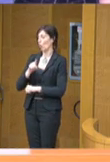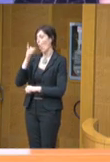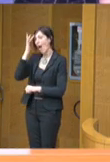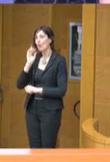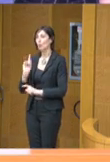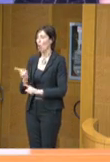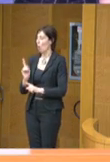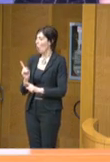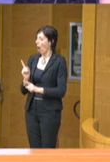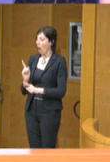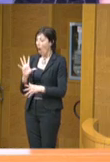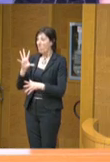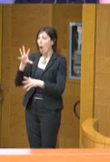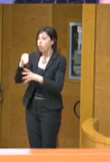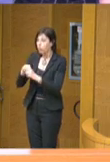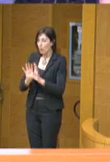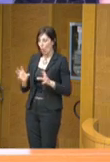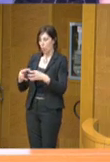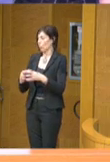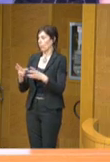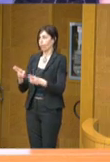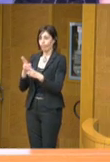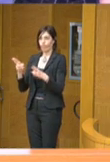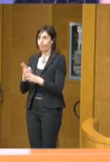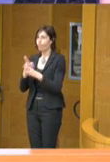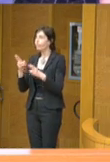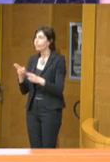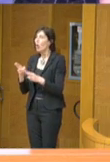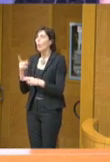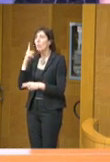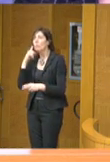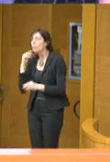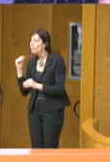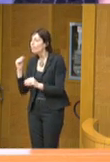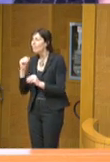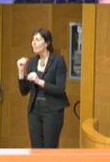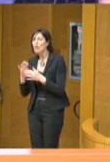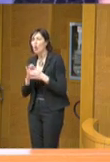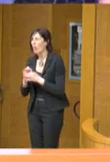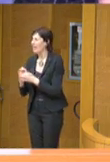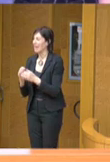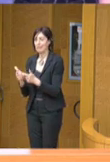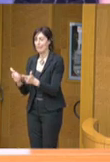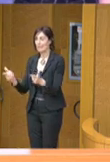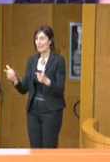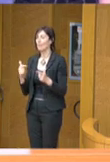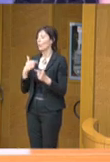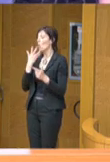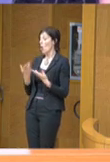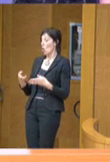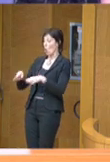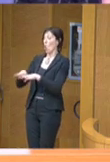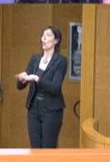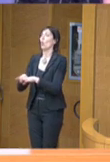far parte di una comunità, di non avvertire il senso della solidarietà. E concludo veramente con